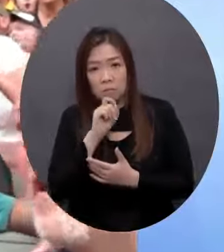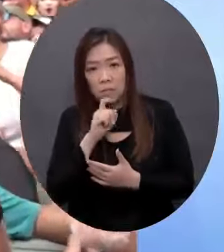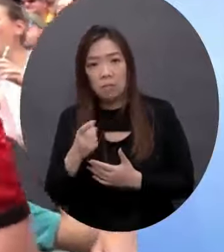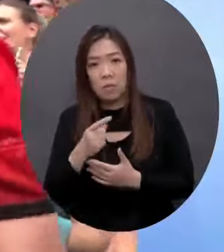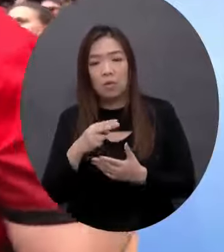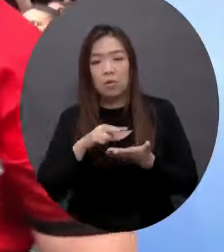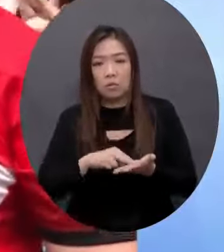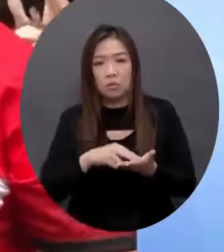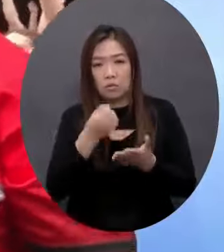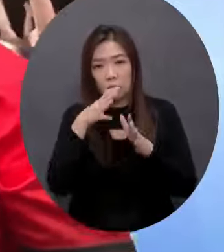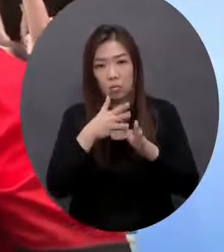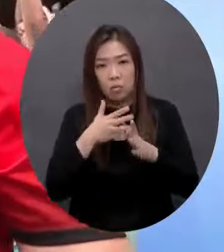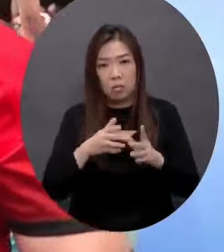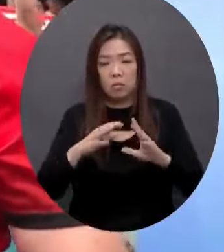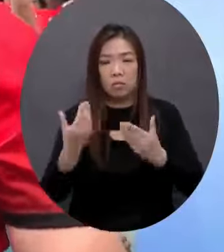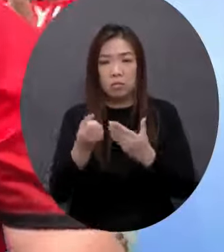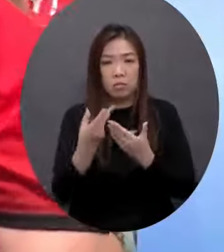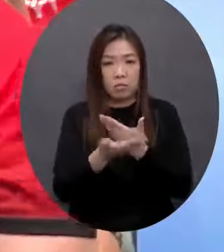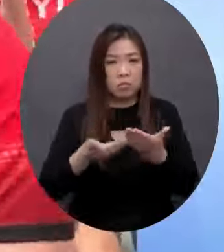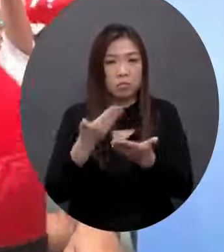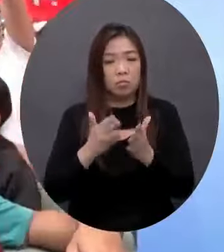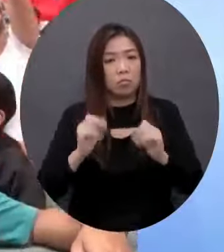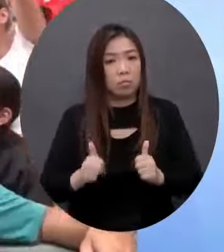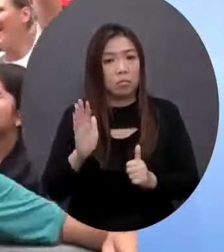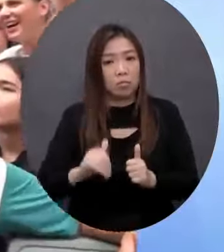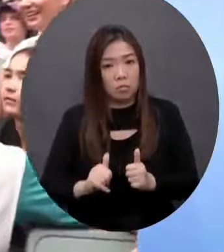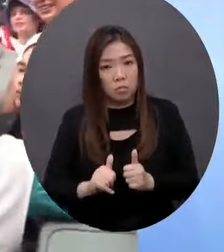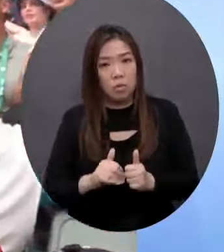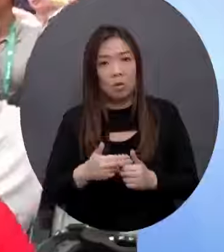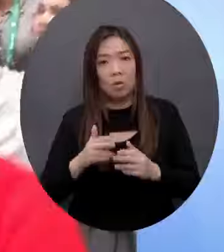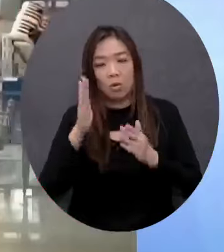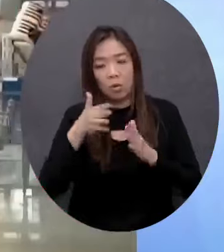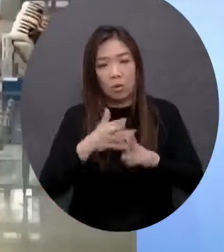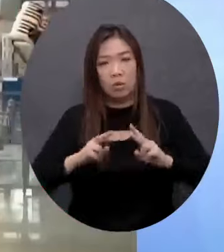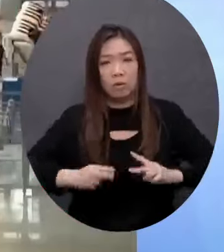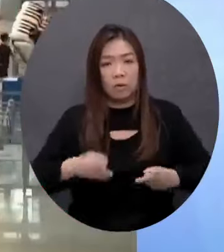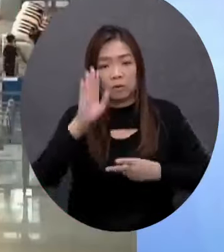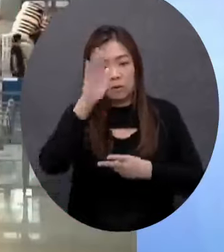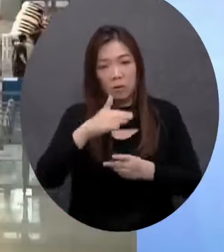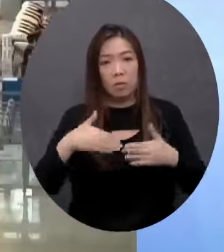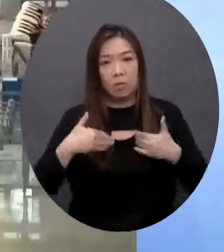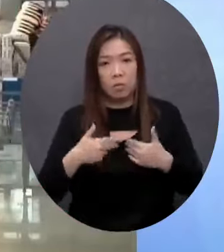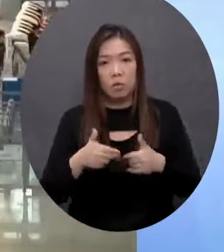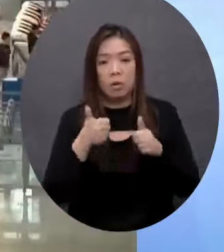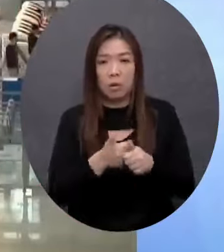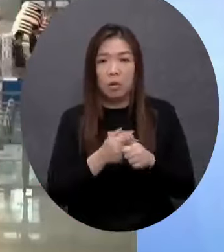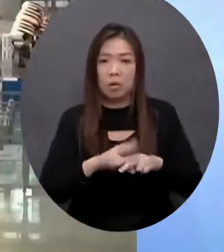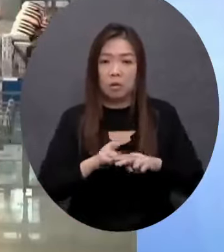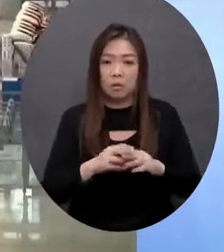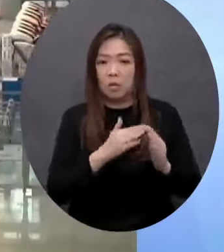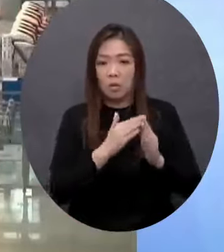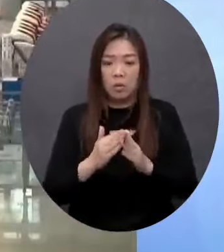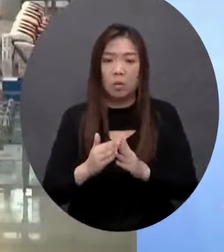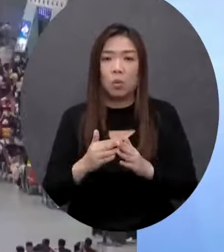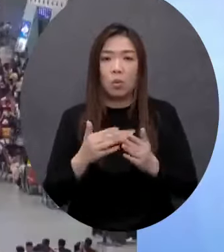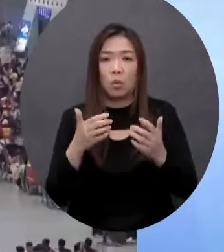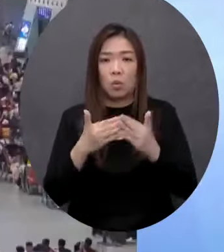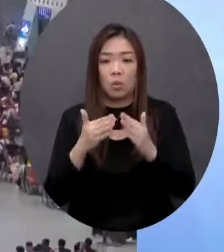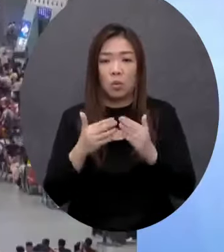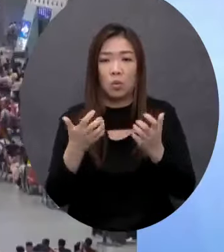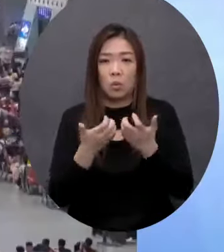作，但是需要時間。他對旅遊業發展前景仍然樂觀。根據國家移民管理局統計，今年五一假